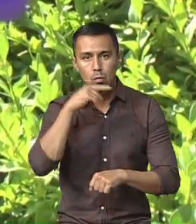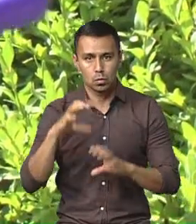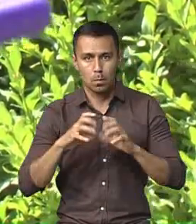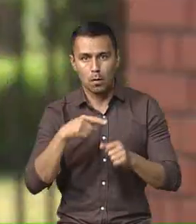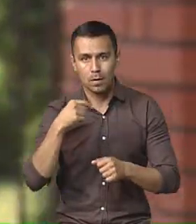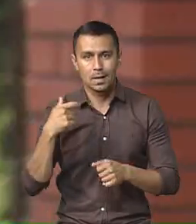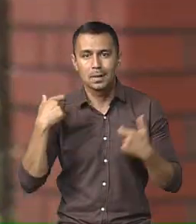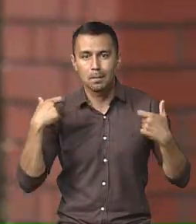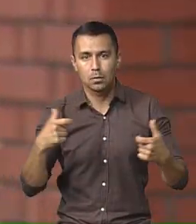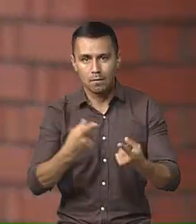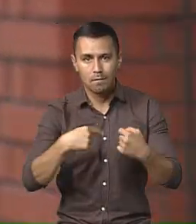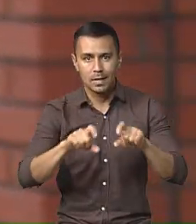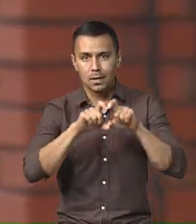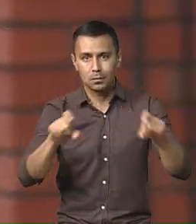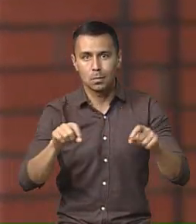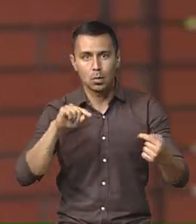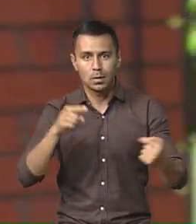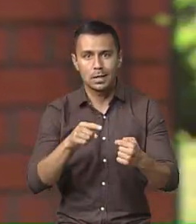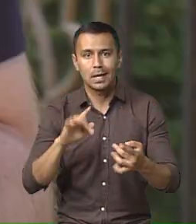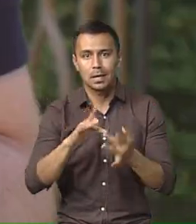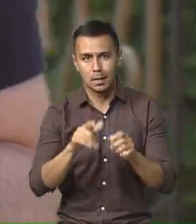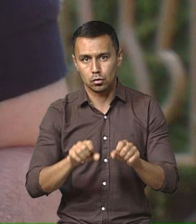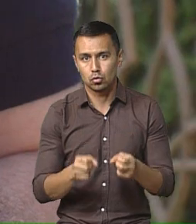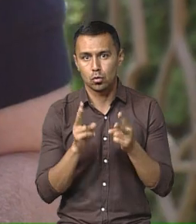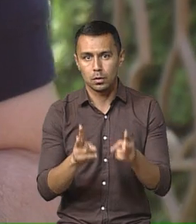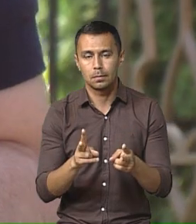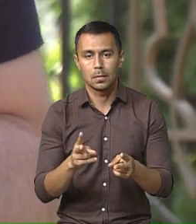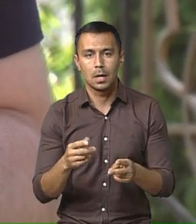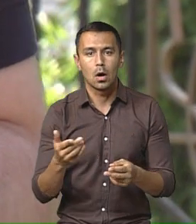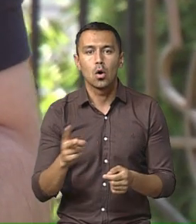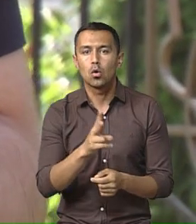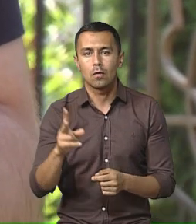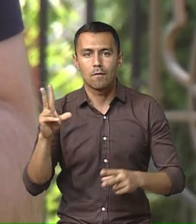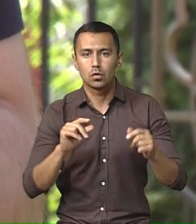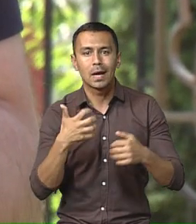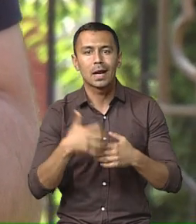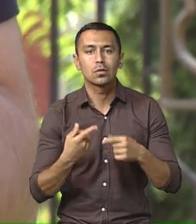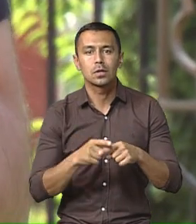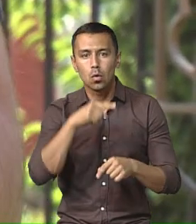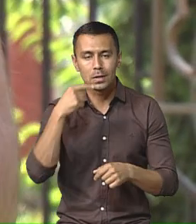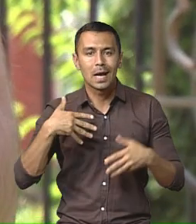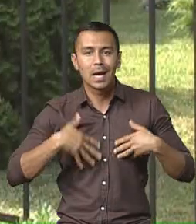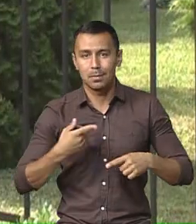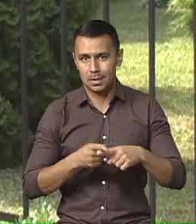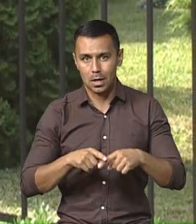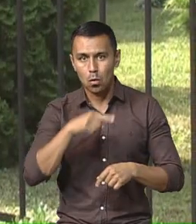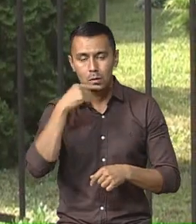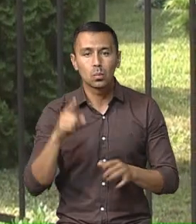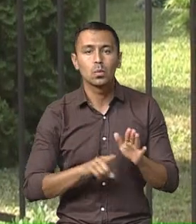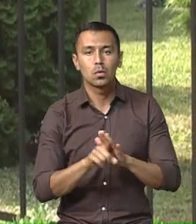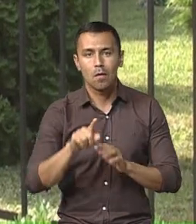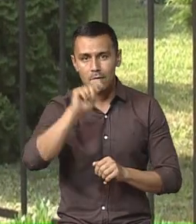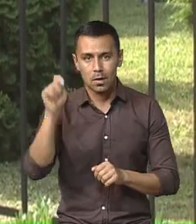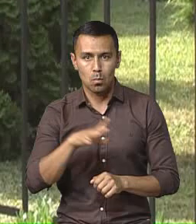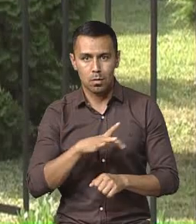інспектор відділу протидії кіберзлочинам Олексій Перець. Які вважають, що Херсон – це Росія, Крим – це Росія. З початку війни